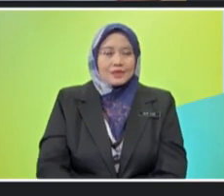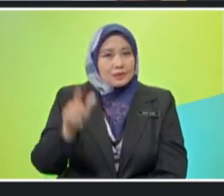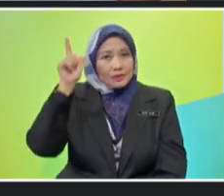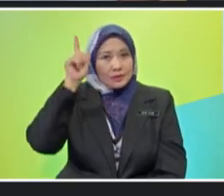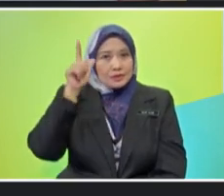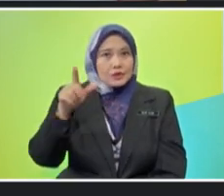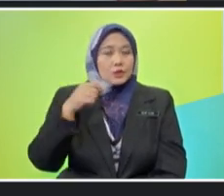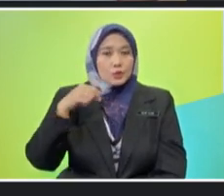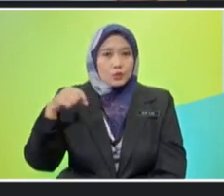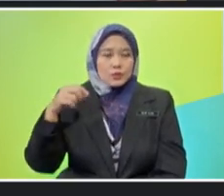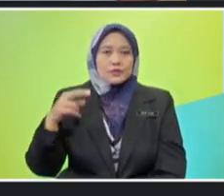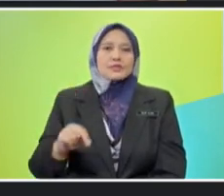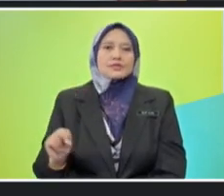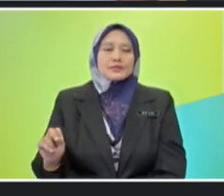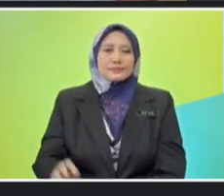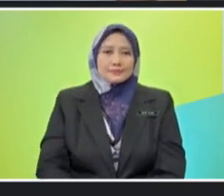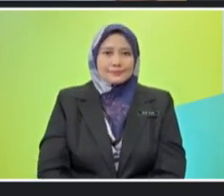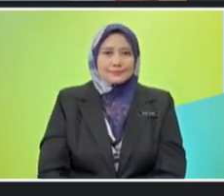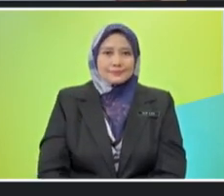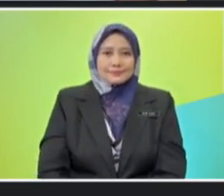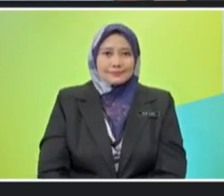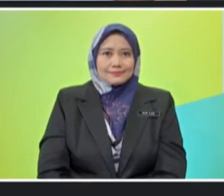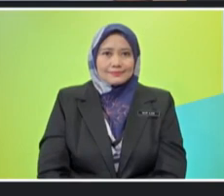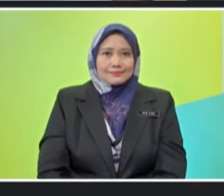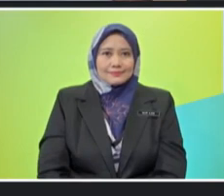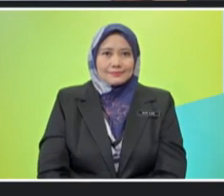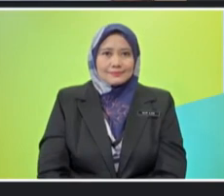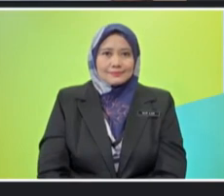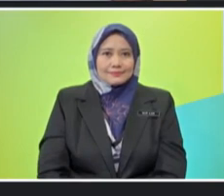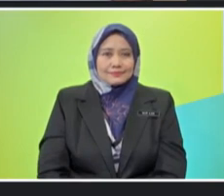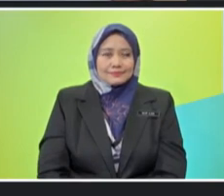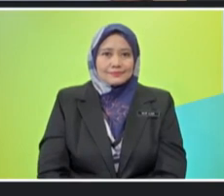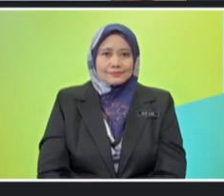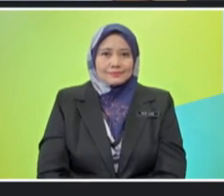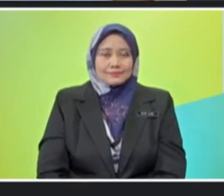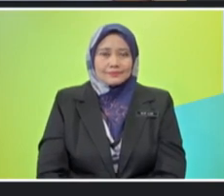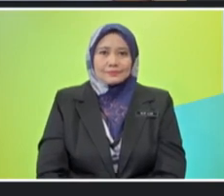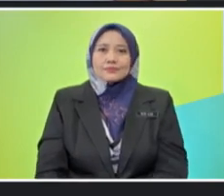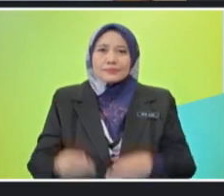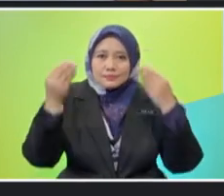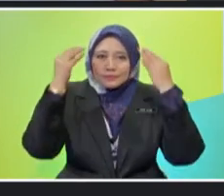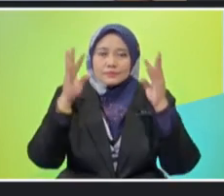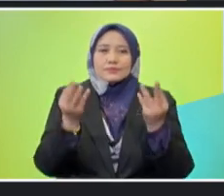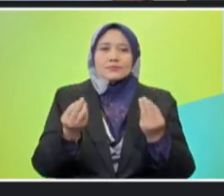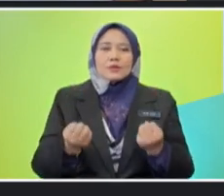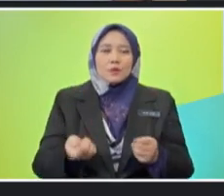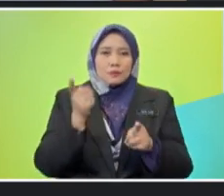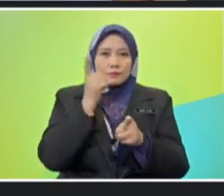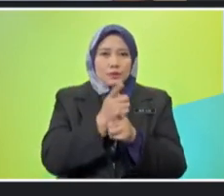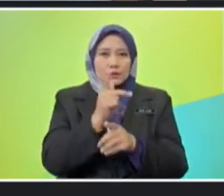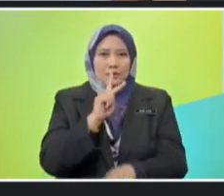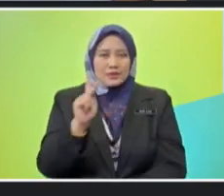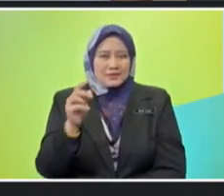Baiklah. Dari secara lisan tadi betul. Baiklah, di situ cikgu nak betulkan sedikit ya, adik Amni. Contoh